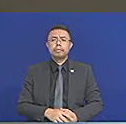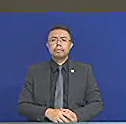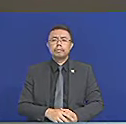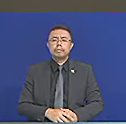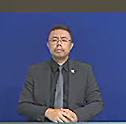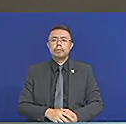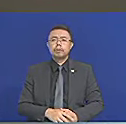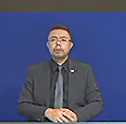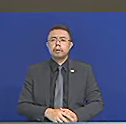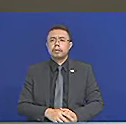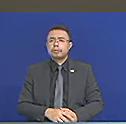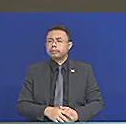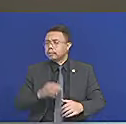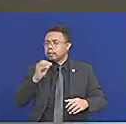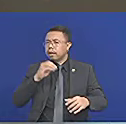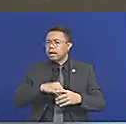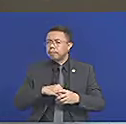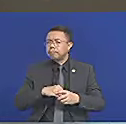Di